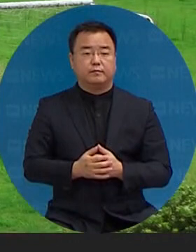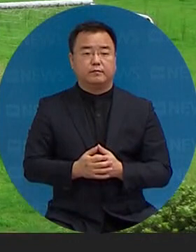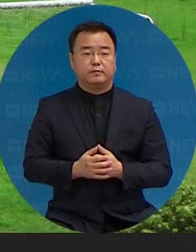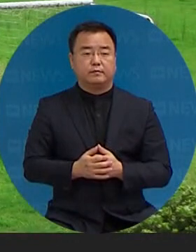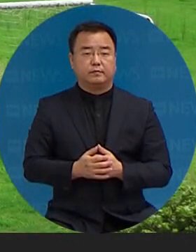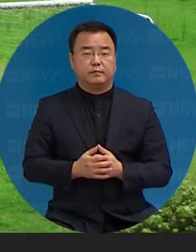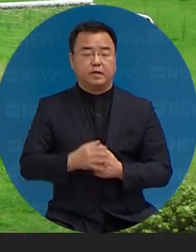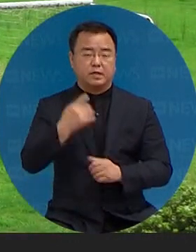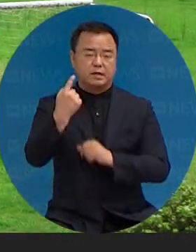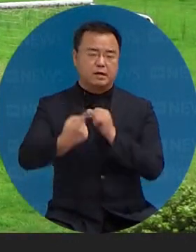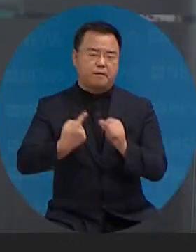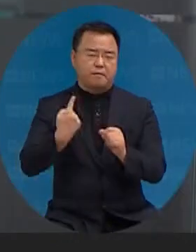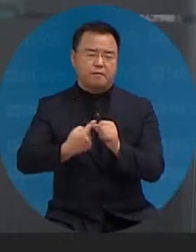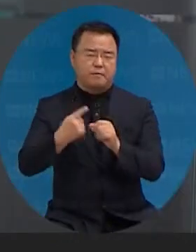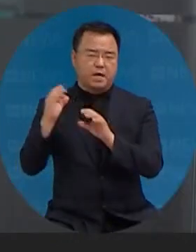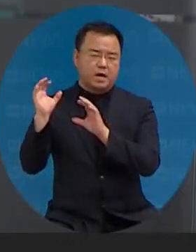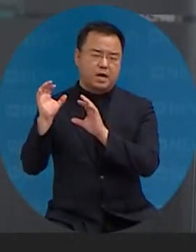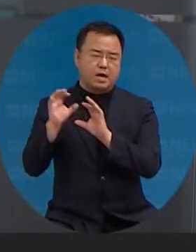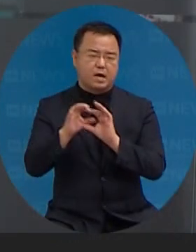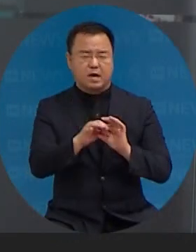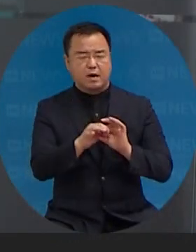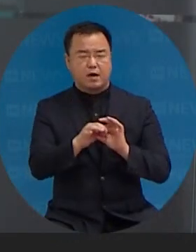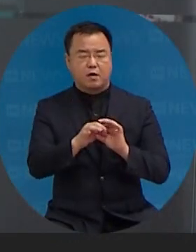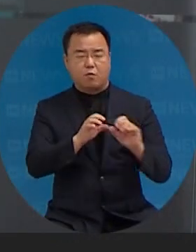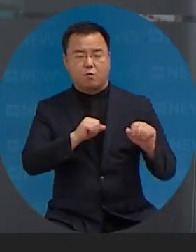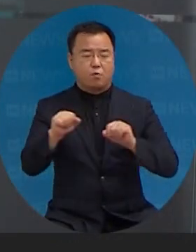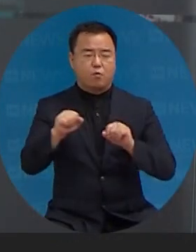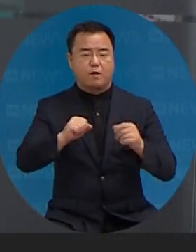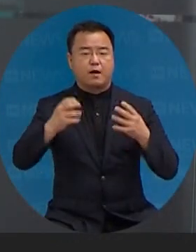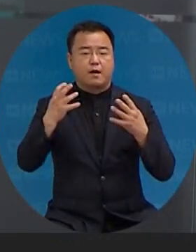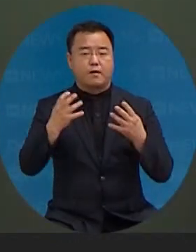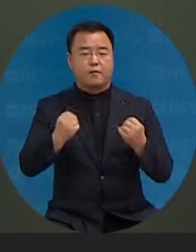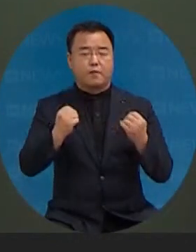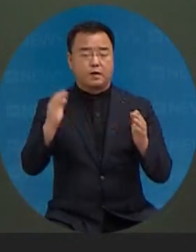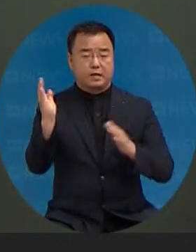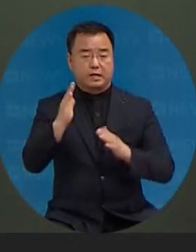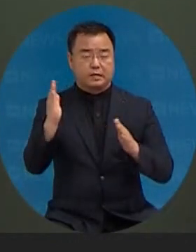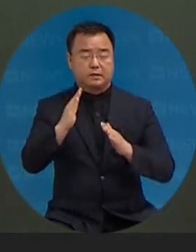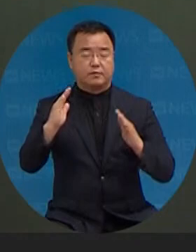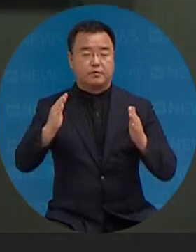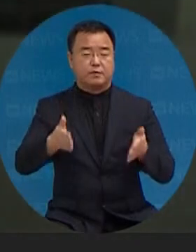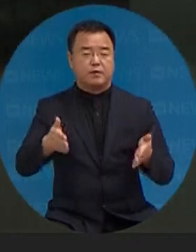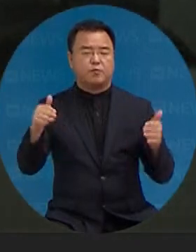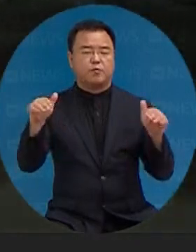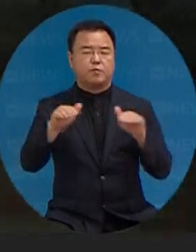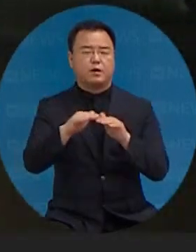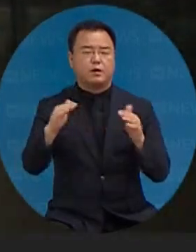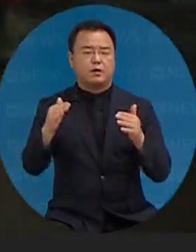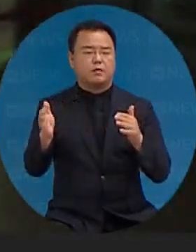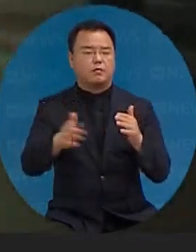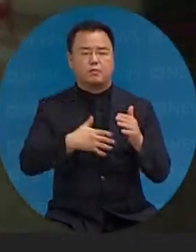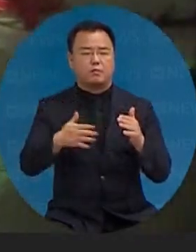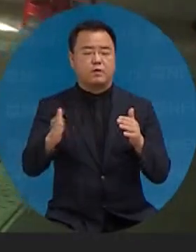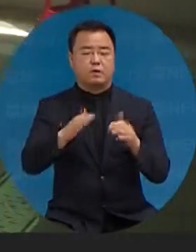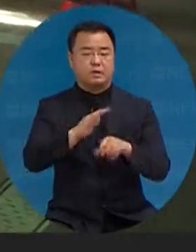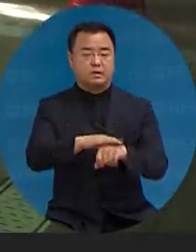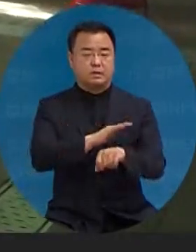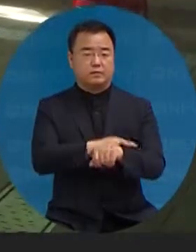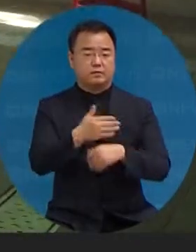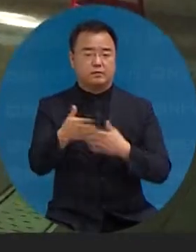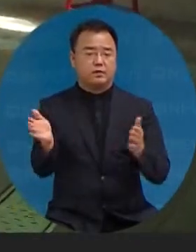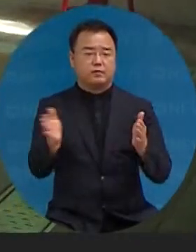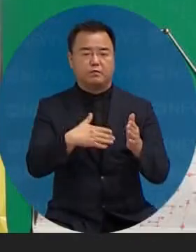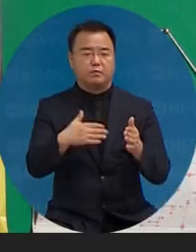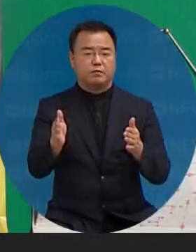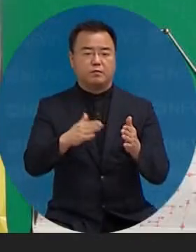1년 내내 활기가 넘치던 학생회관 이 텅 비어 있습니다 실습 실은 굳게 잠겼고 게시판에는 편입학